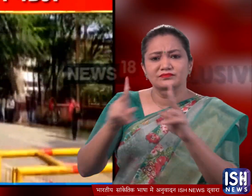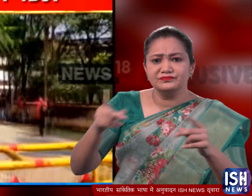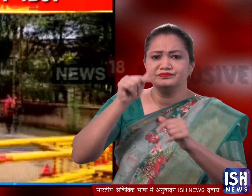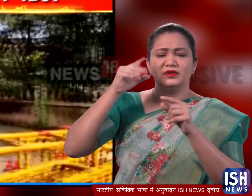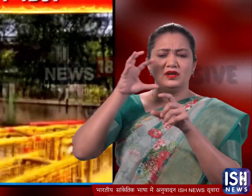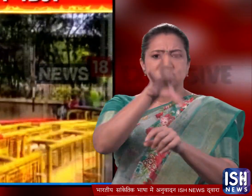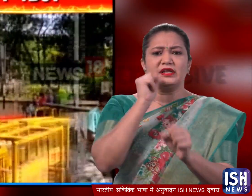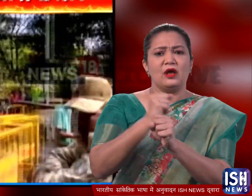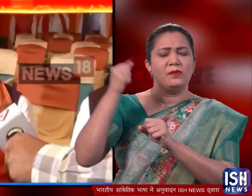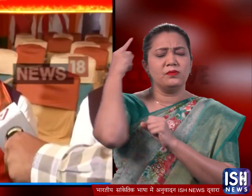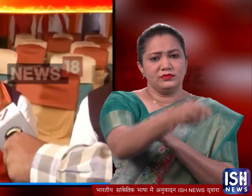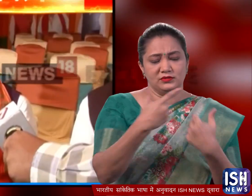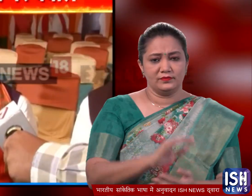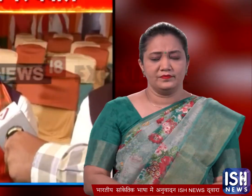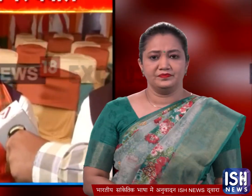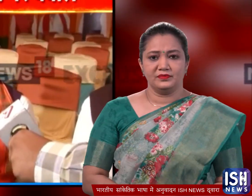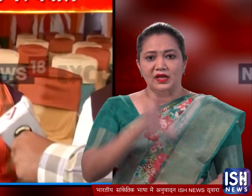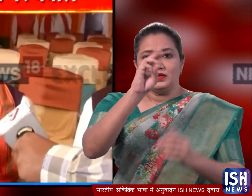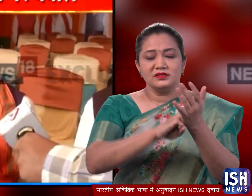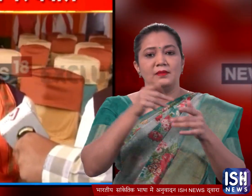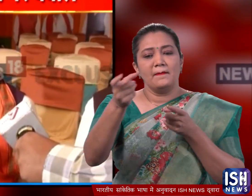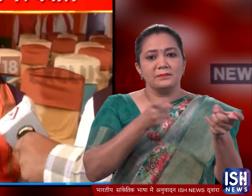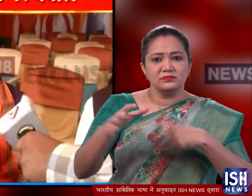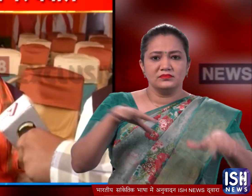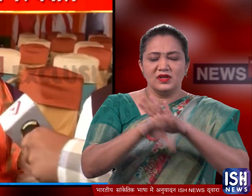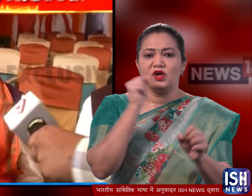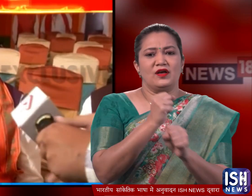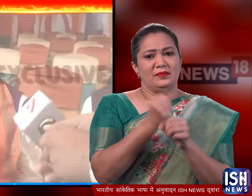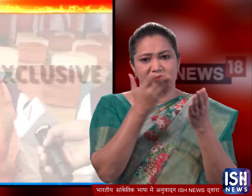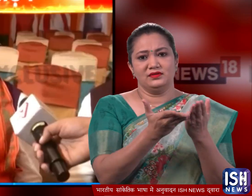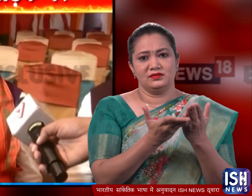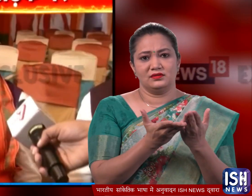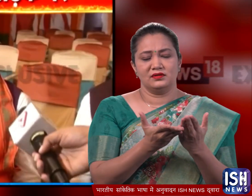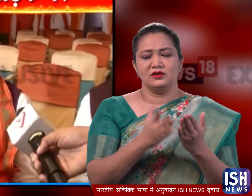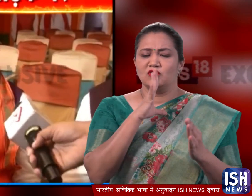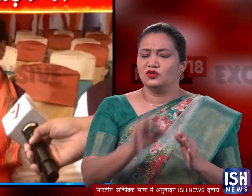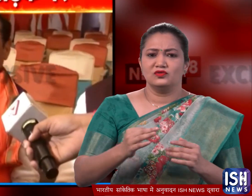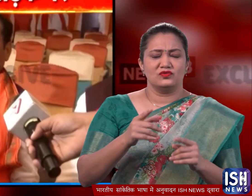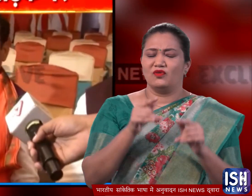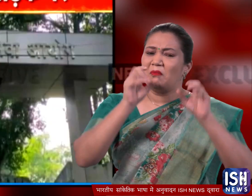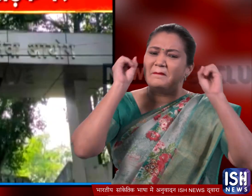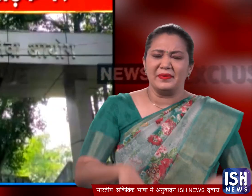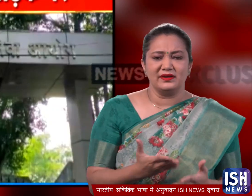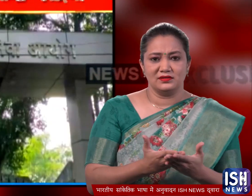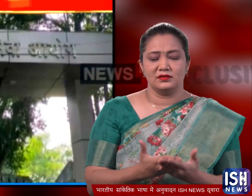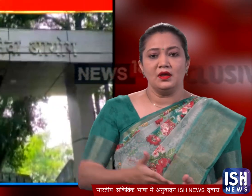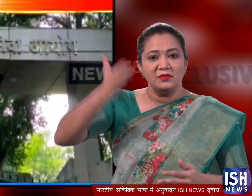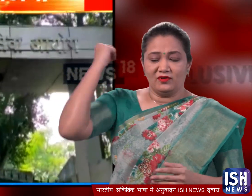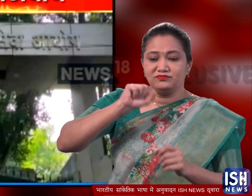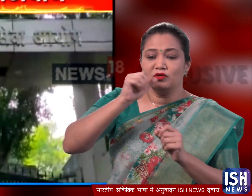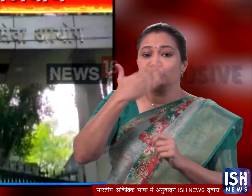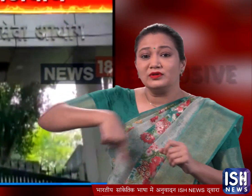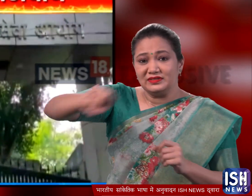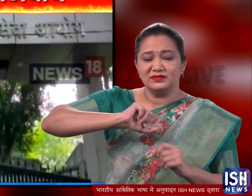राज्य सरकार पर जमकर बरसी। मुख्यमंत्री जी के नेतृत्व में जो सरकार चल रही है वह बौड़ाई हुई सरकार है। इससे पहले